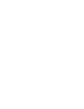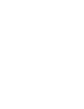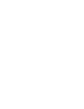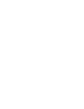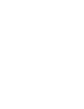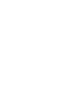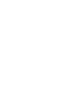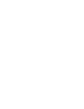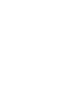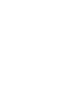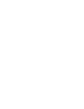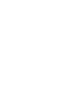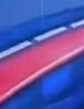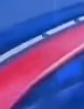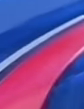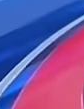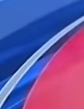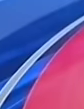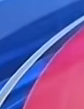การเงินธนาคาร